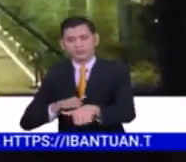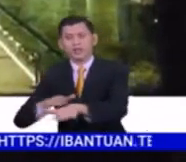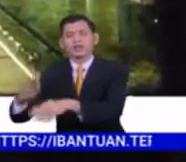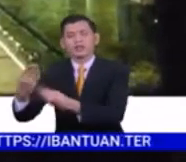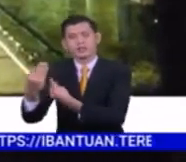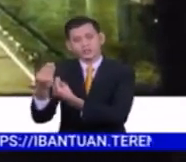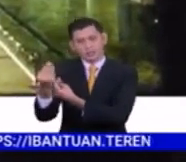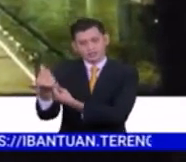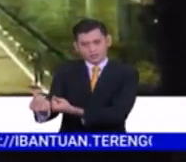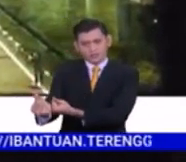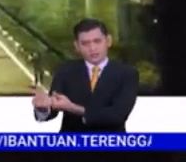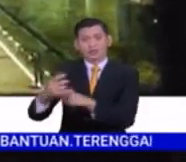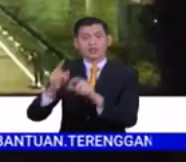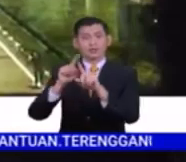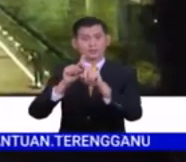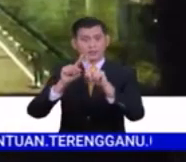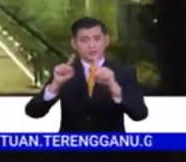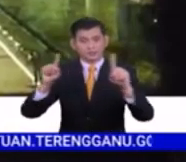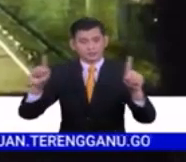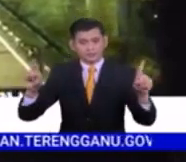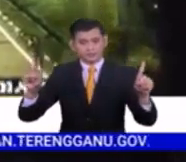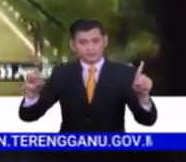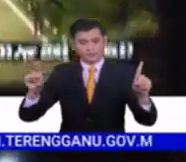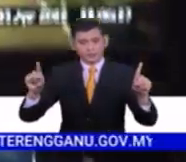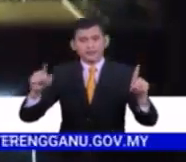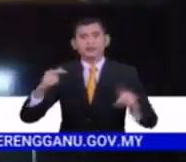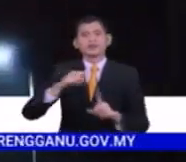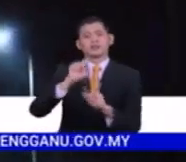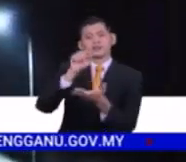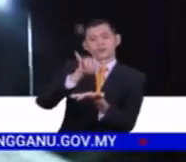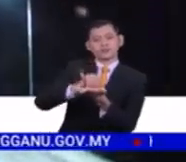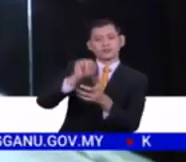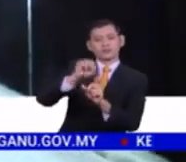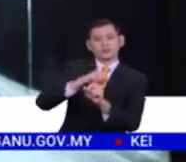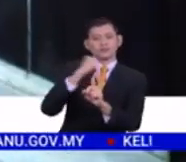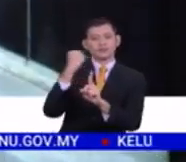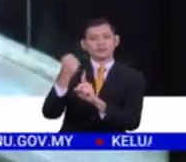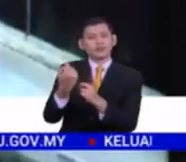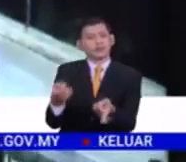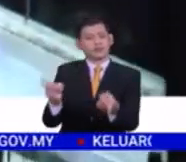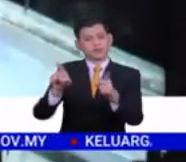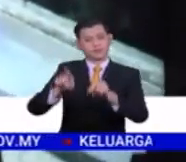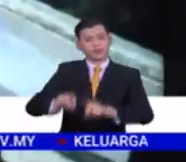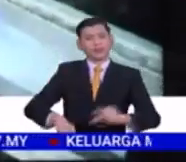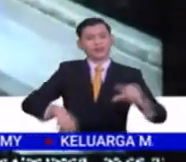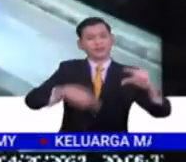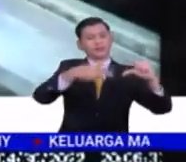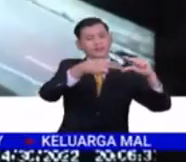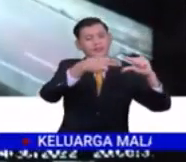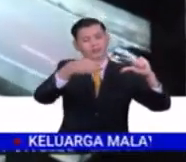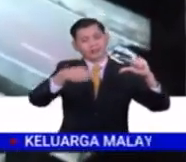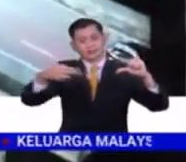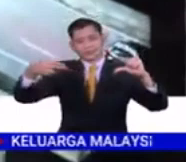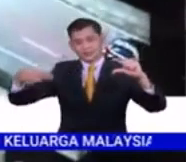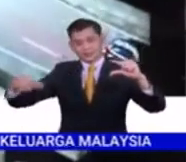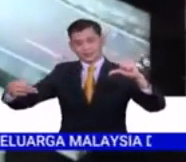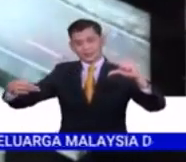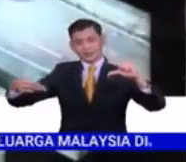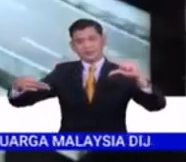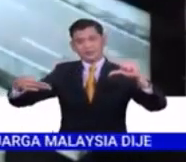lancar dan tertawa namun inilah situasi yang sensasi berlaku di genting sempah